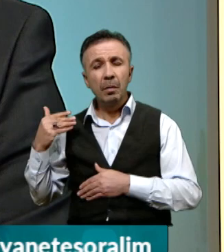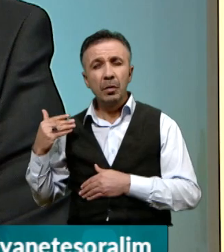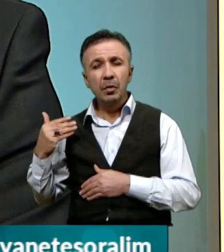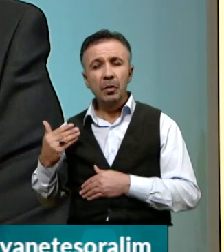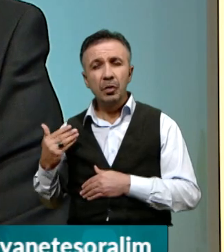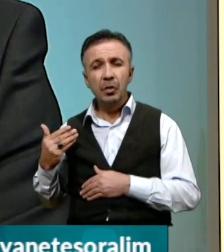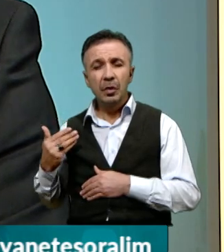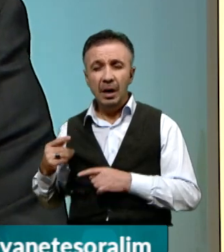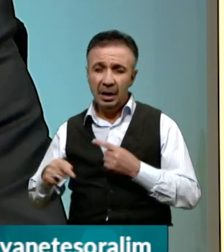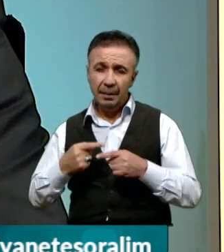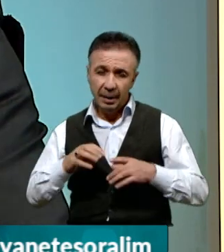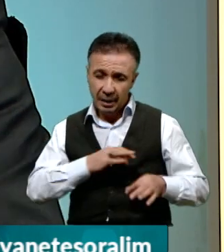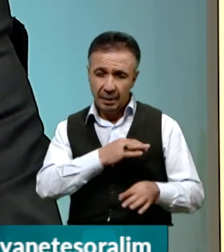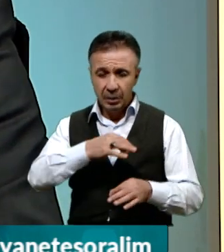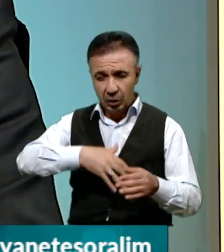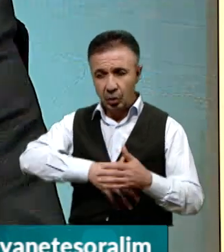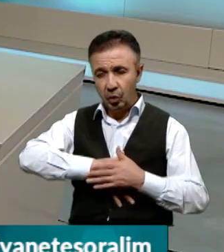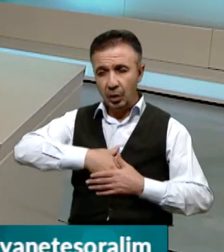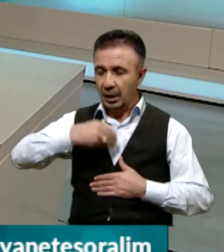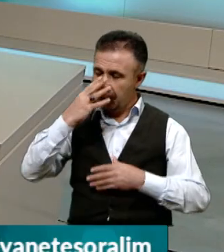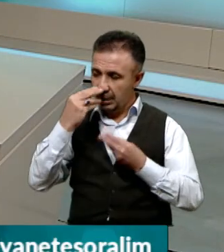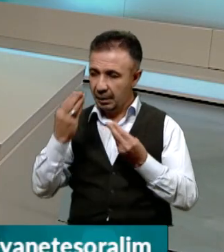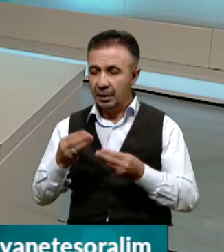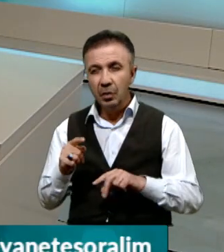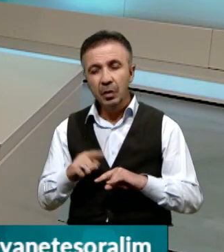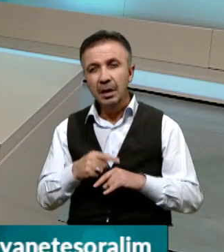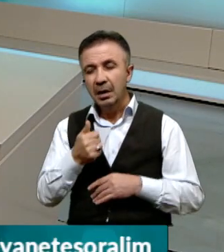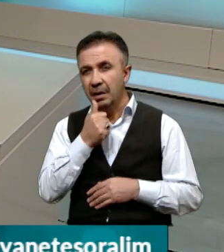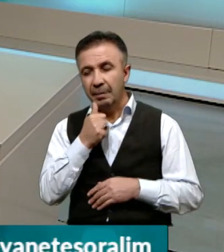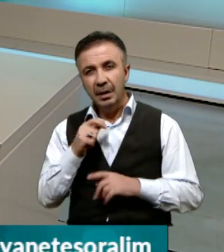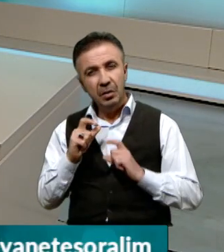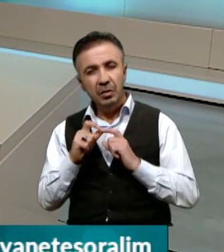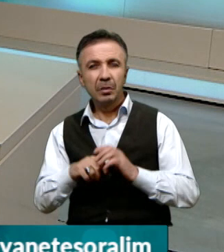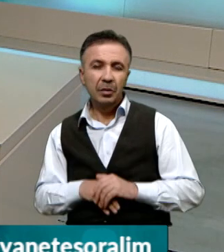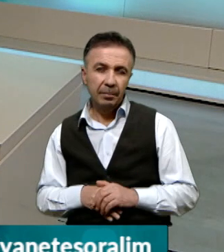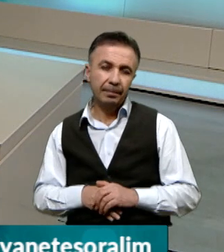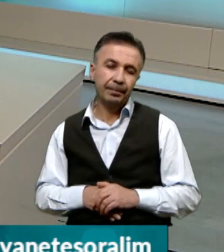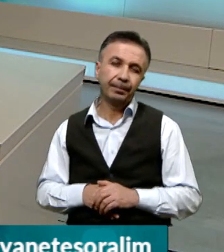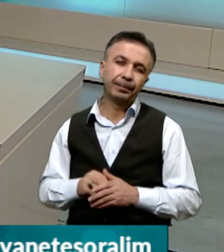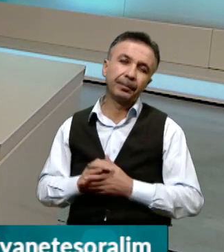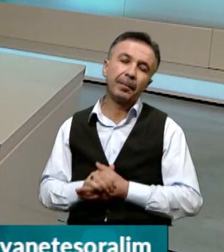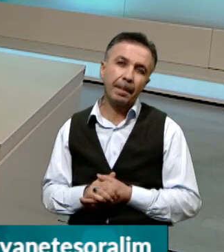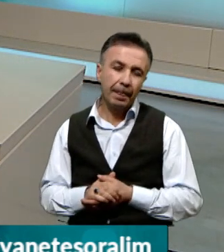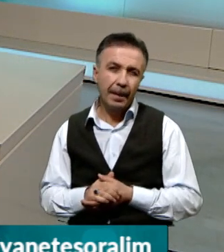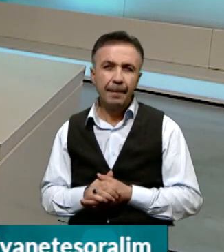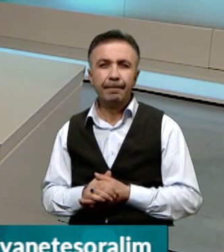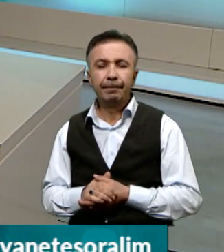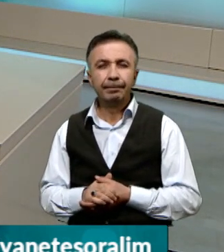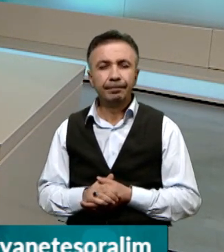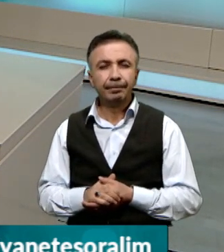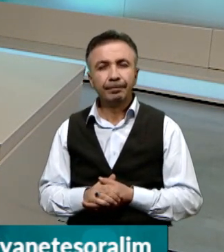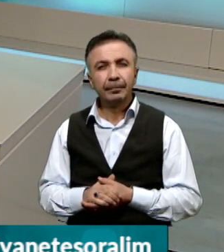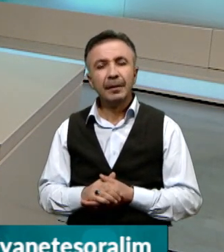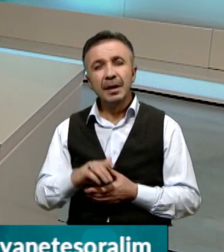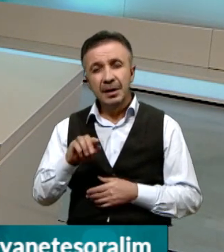da ne yapabiliriz? Bağışlayabiliriz. Eyvallah. Hüseyin Bey ve Nurettin Bey'in soruları hemen hemen birbirine benzer sorular. İkisinin de